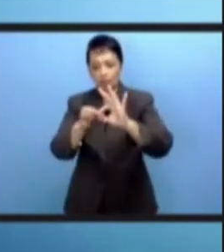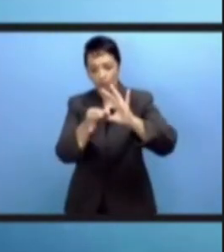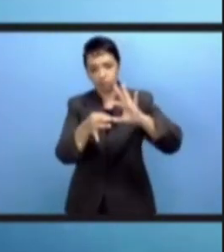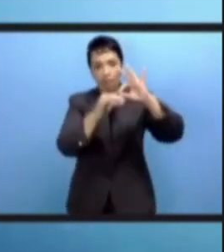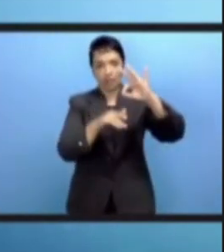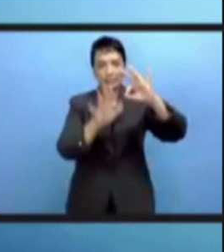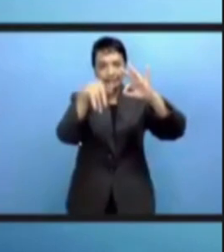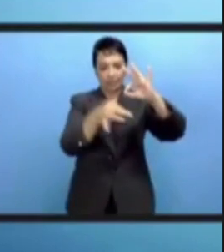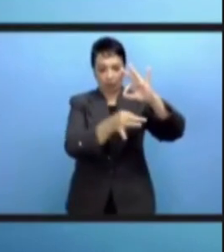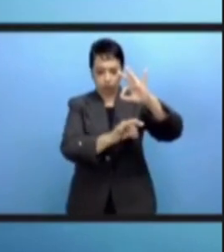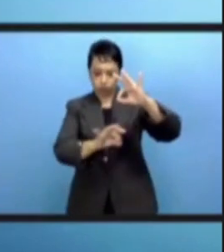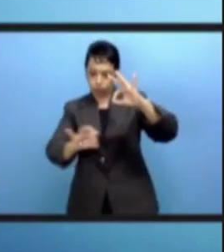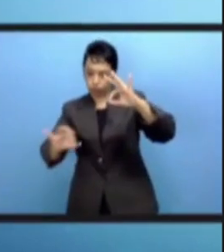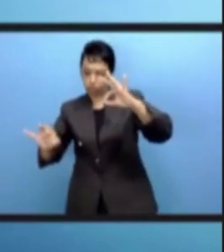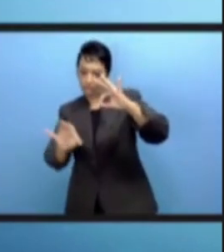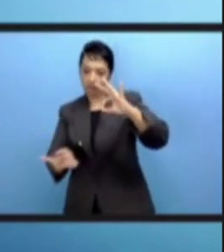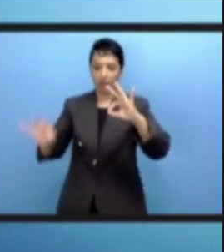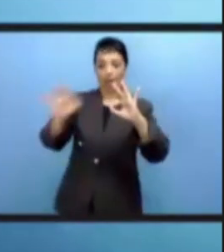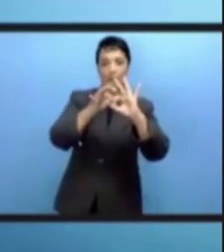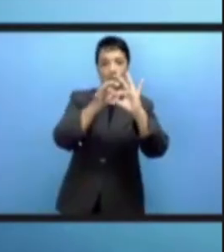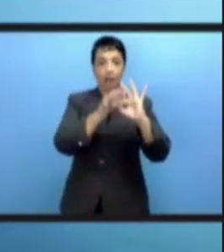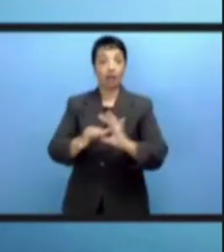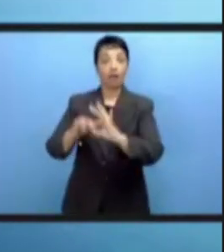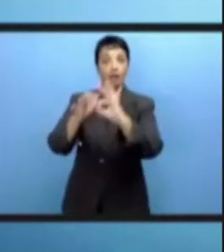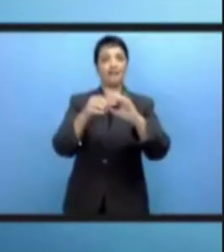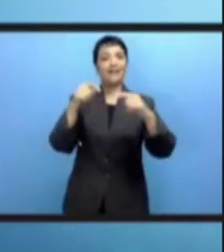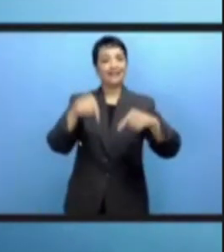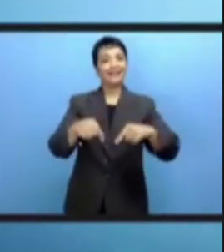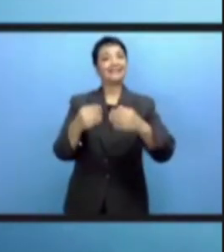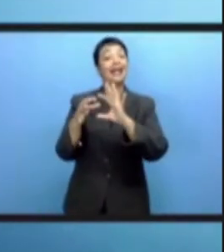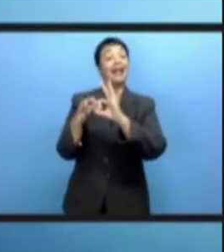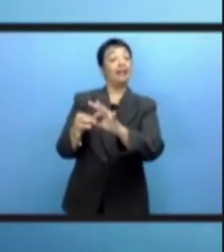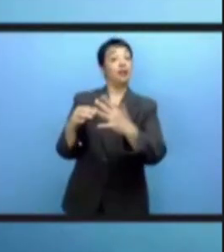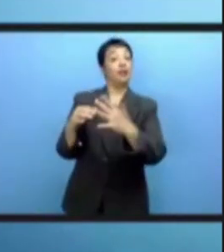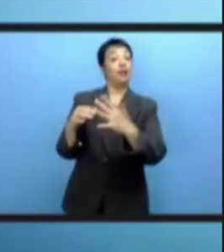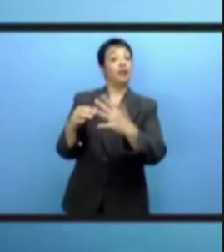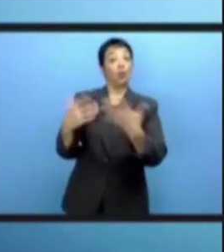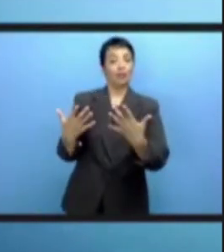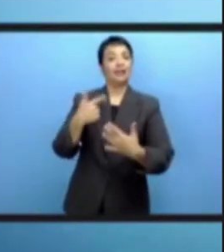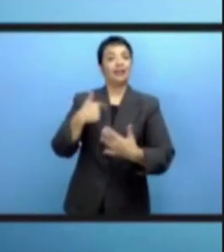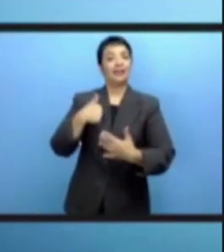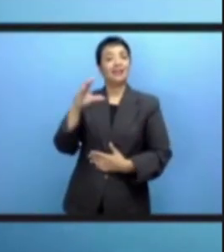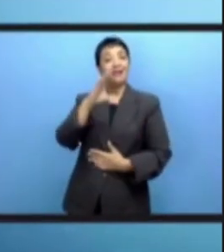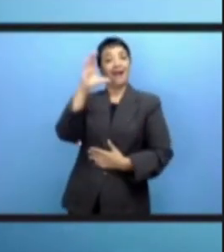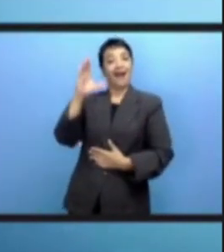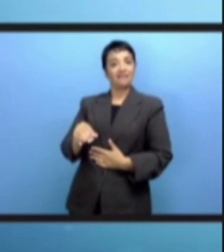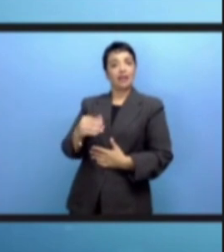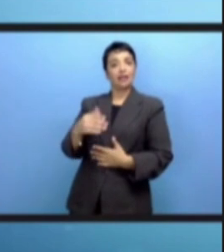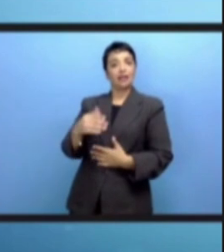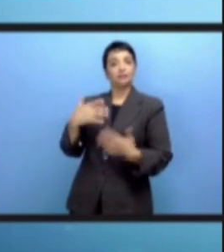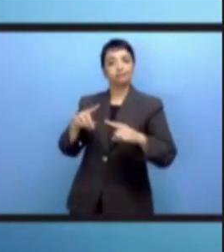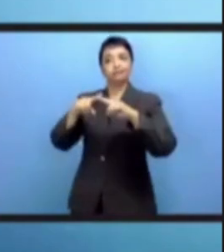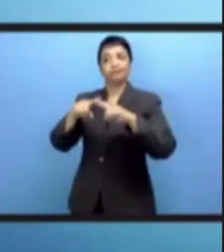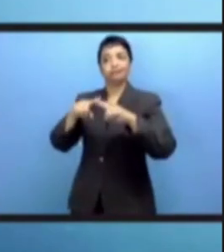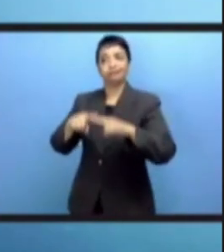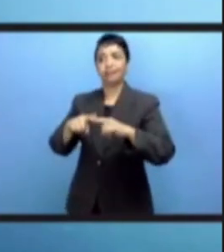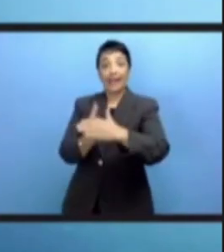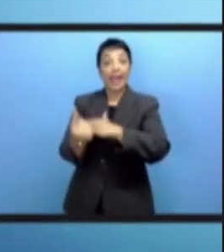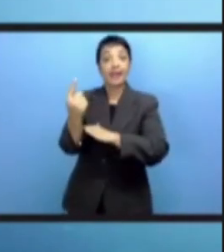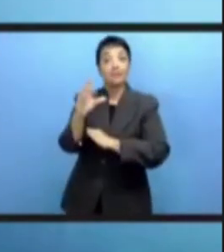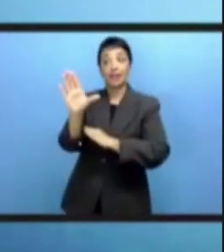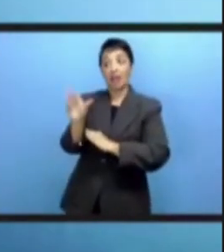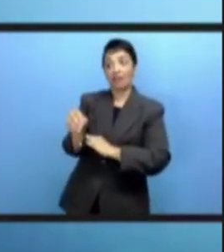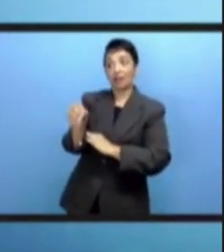Это важно не только на национальном, но и на международном уровне, потому что все мы зависим друг от друга.